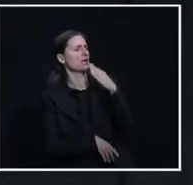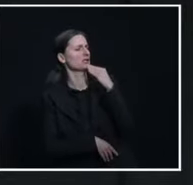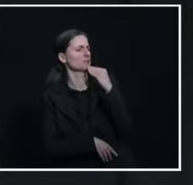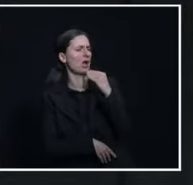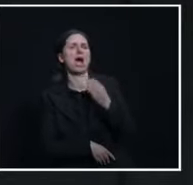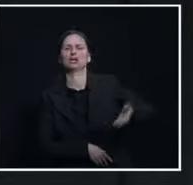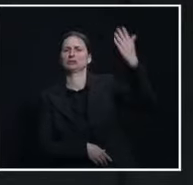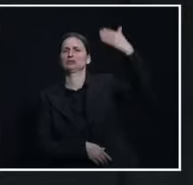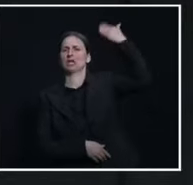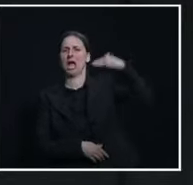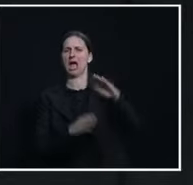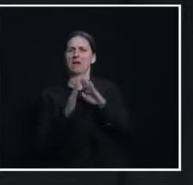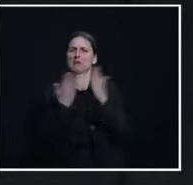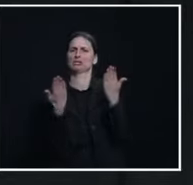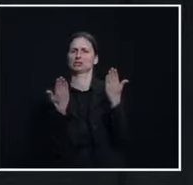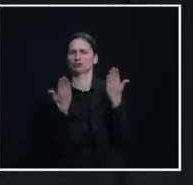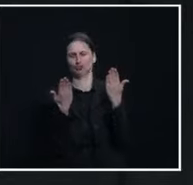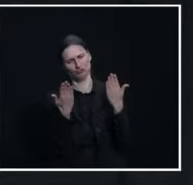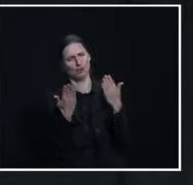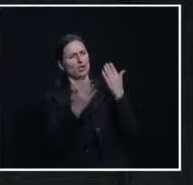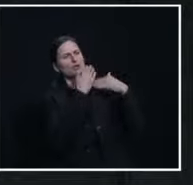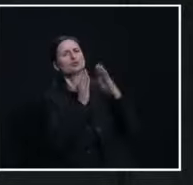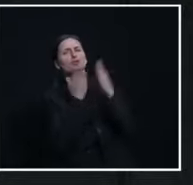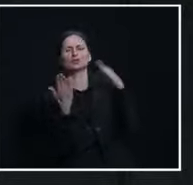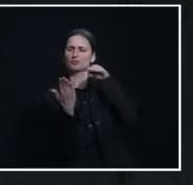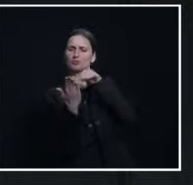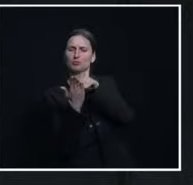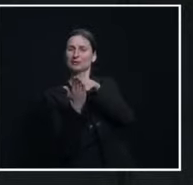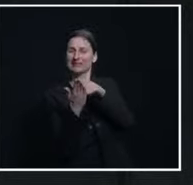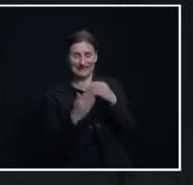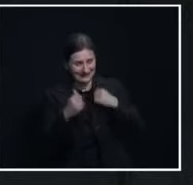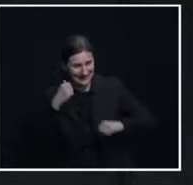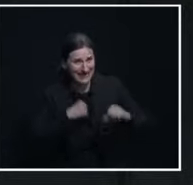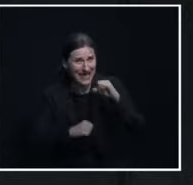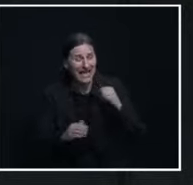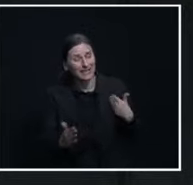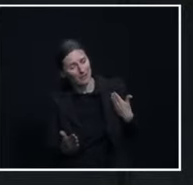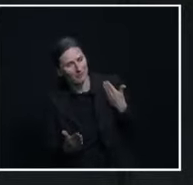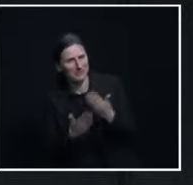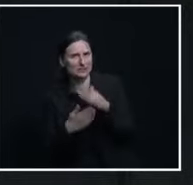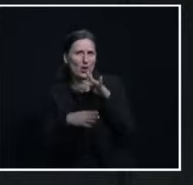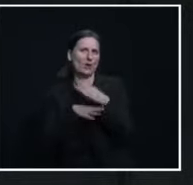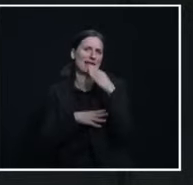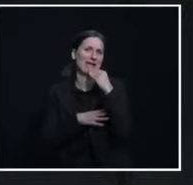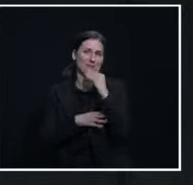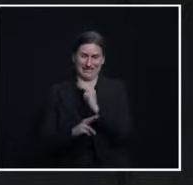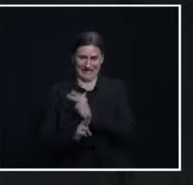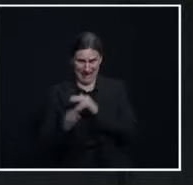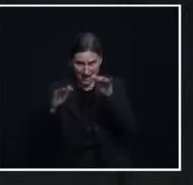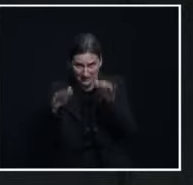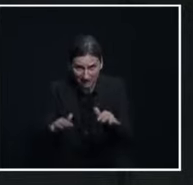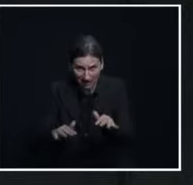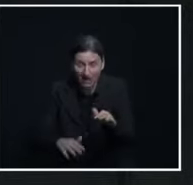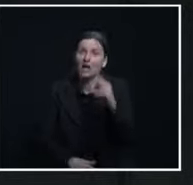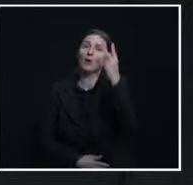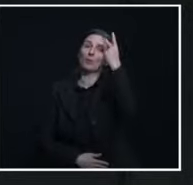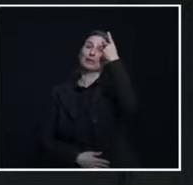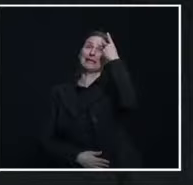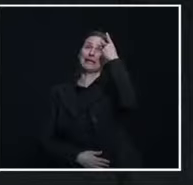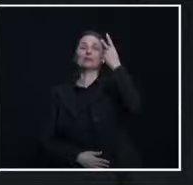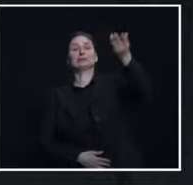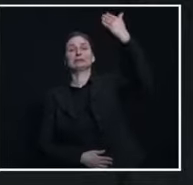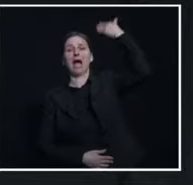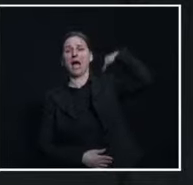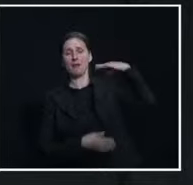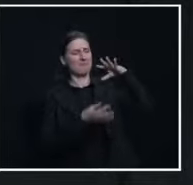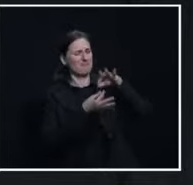in Geschichtsbüchern verorten. Dabei ist er heute leider real. Erinnern ist nicht statisch, es darf